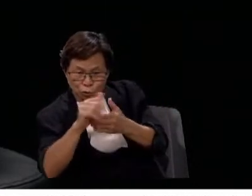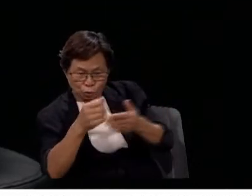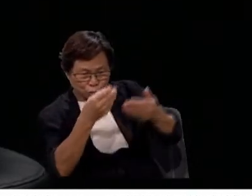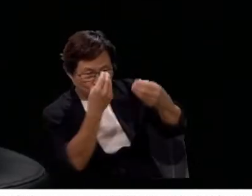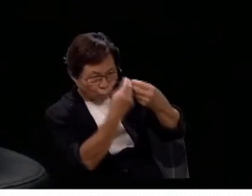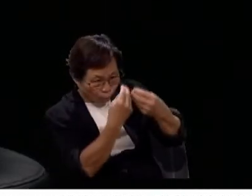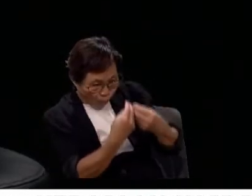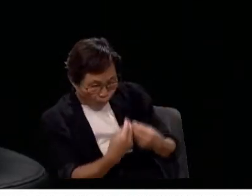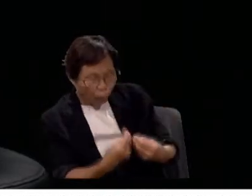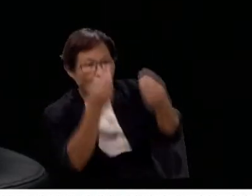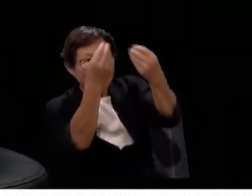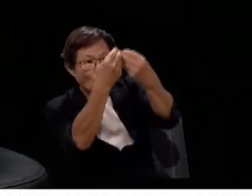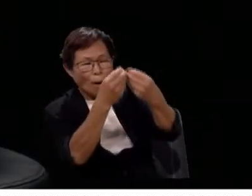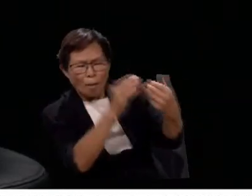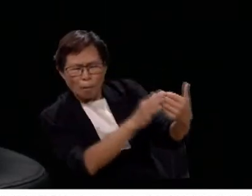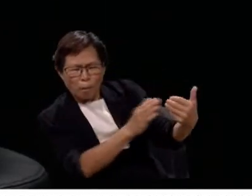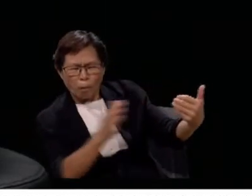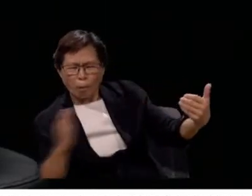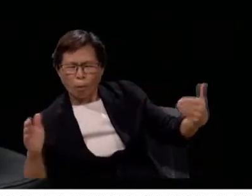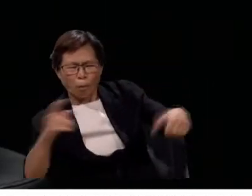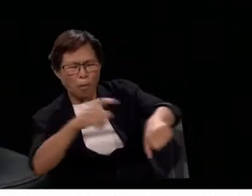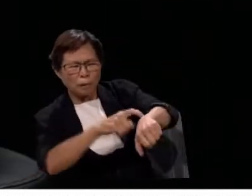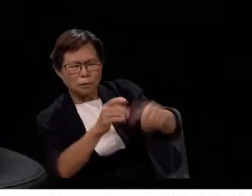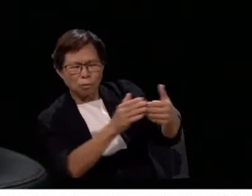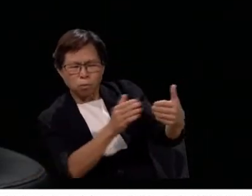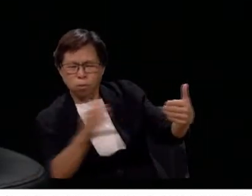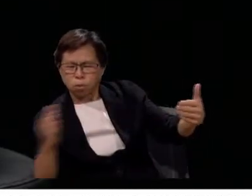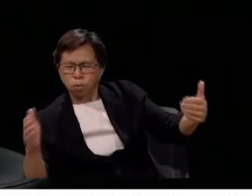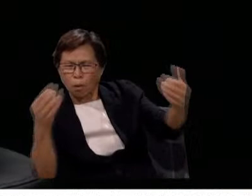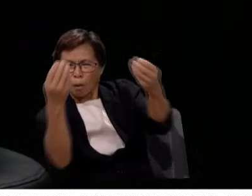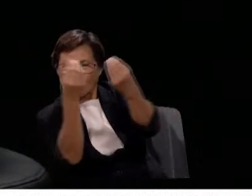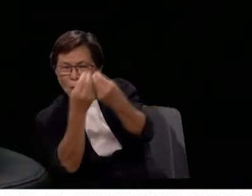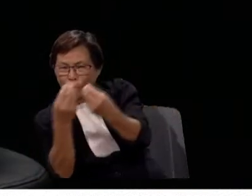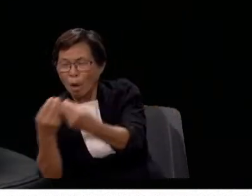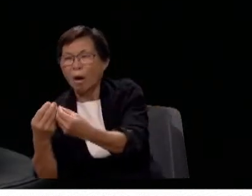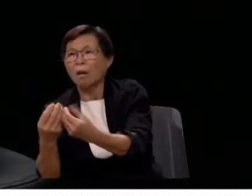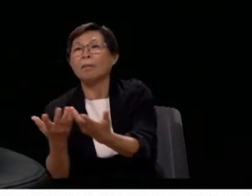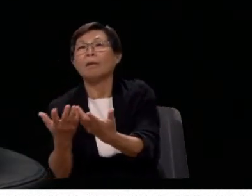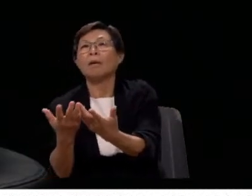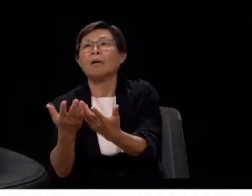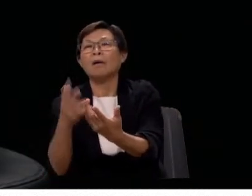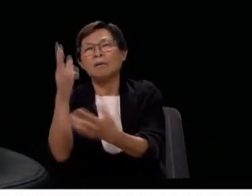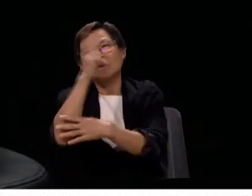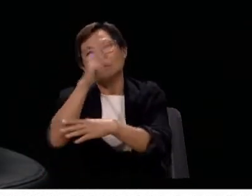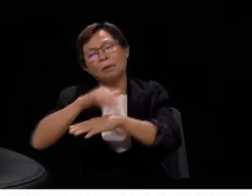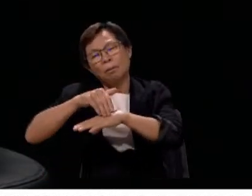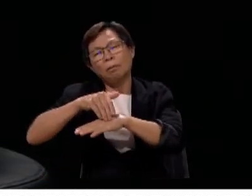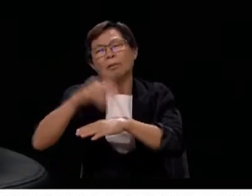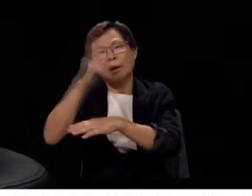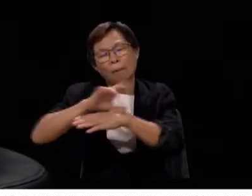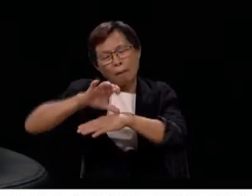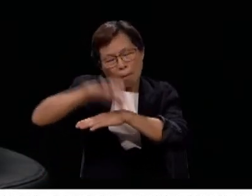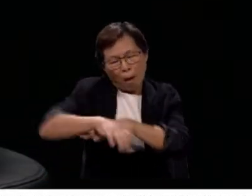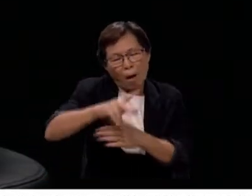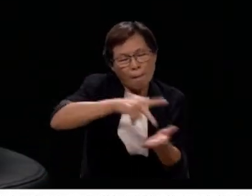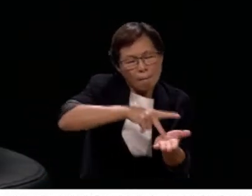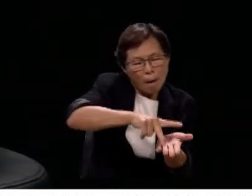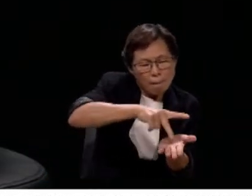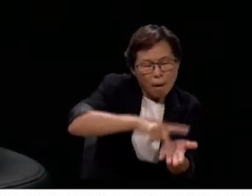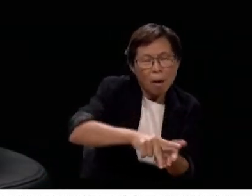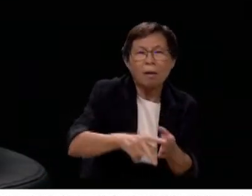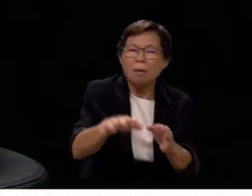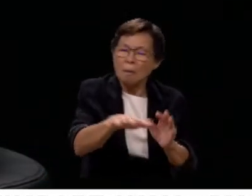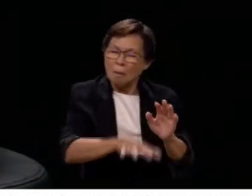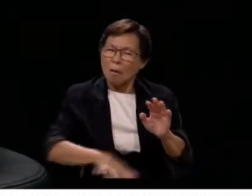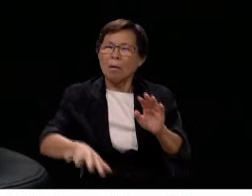untuk segala Spanyol tempo maka ianya akan menyebabkan Kerajaan terpaksa membayar pampasan lebih lebih